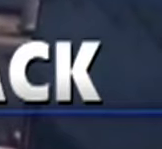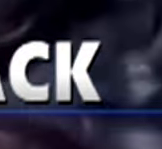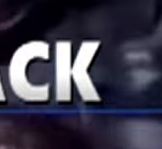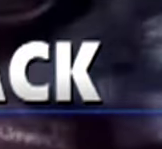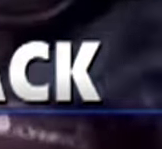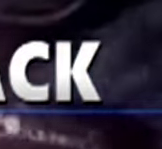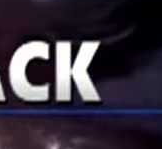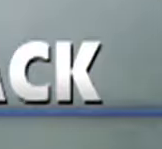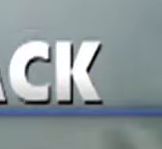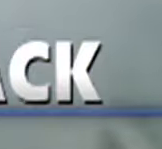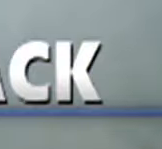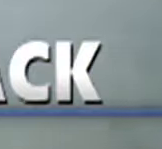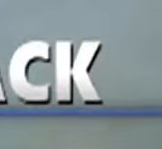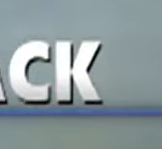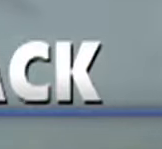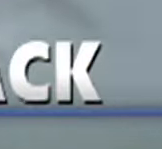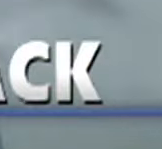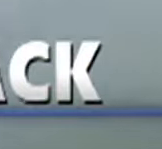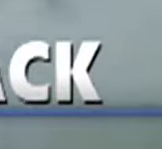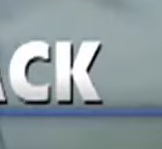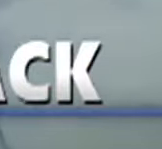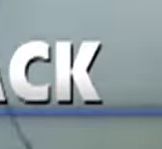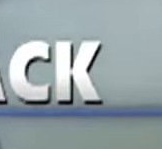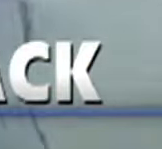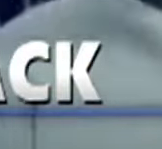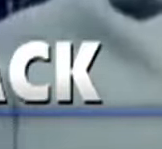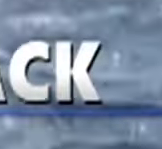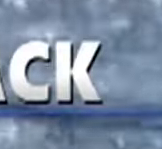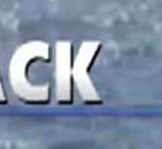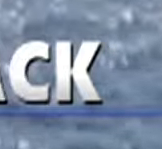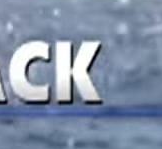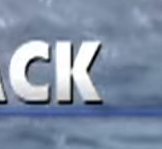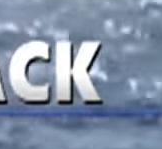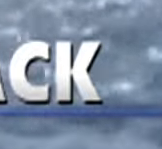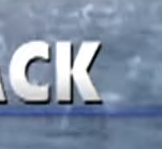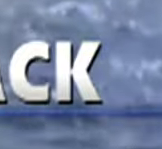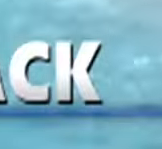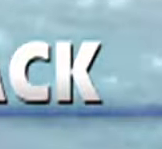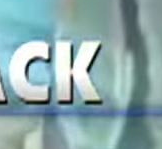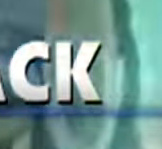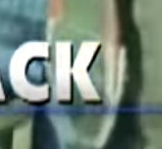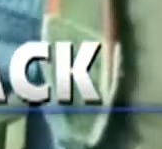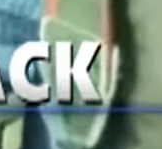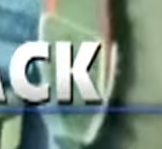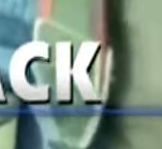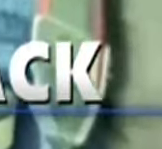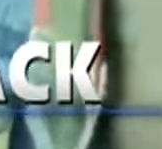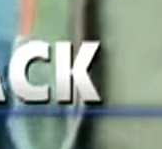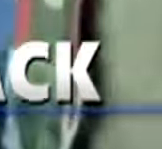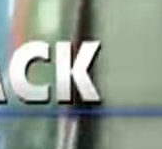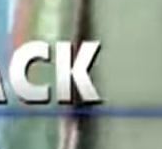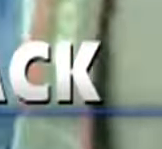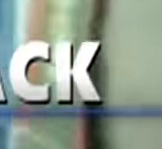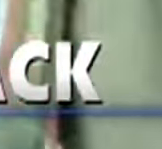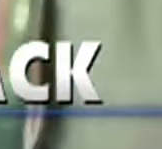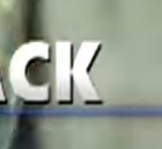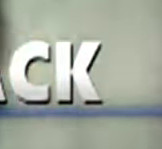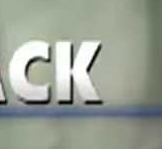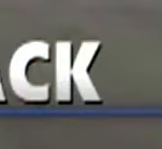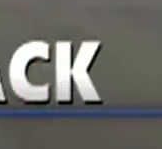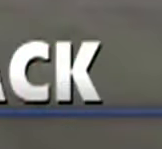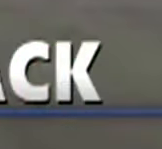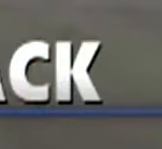inilabas na ang video ng pagsagip sa mga tripulanteng sakay ng barkong inatake sa dagat na malapit sa Yemen. Karamihan sa mga sakay niyan, mga